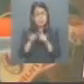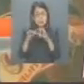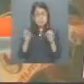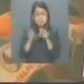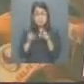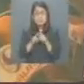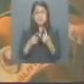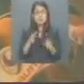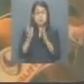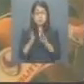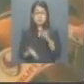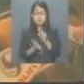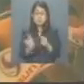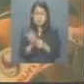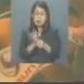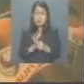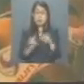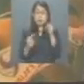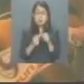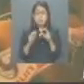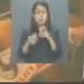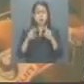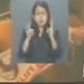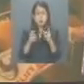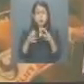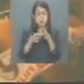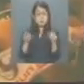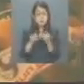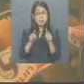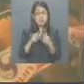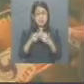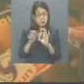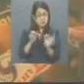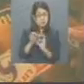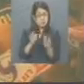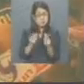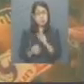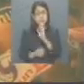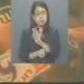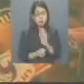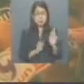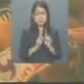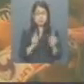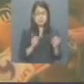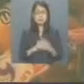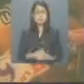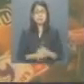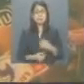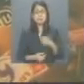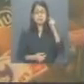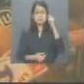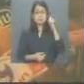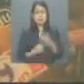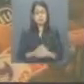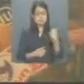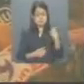ติเนี่ยก็แปรยติในประเด็นเดียวกันแต่ว่าแน่นอนรายละเอียดเนี่ยก็มีความแตกต่างกันและผมคิดว่าก็เป็นประโยชน์ส